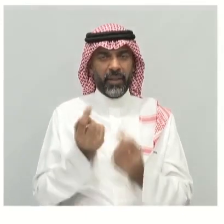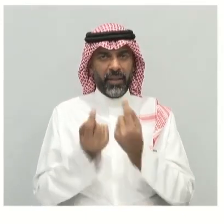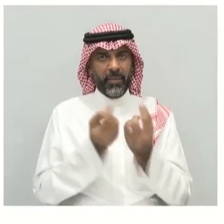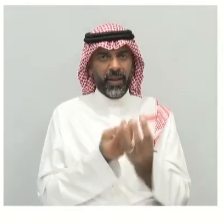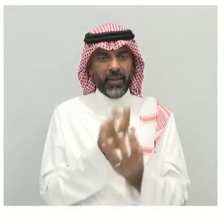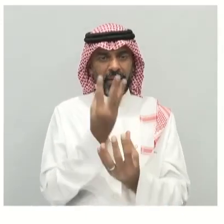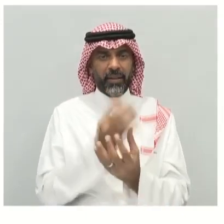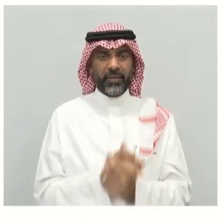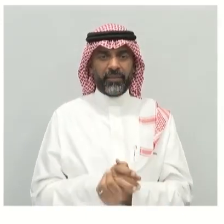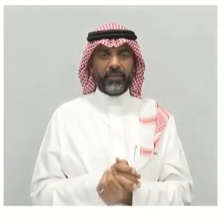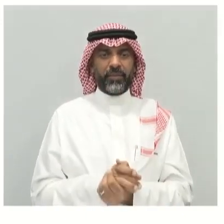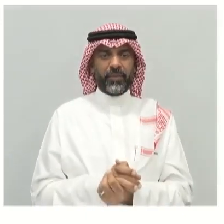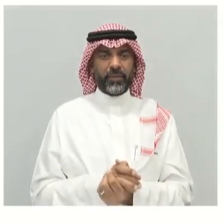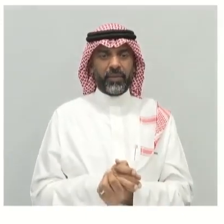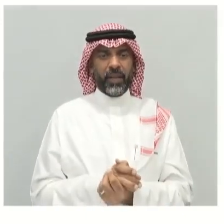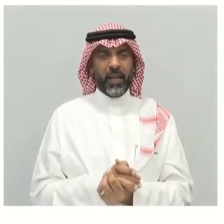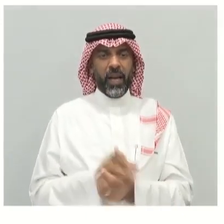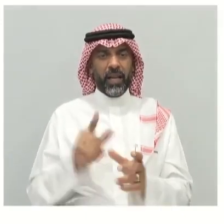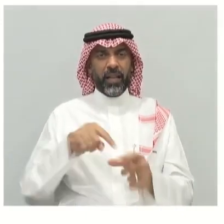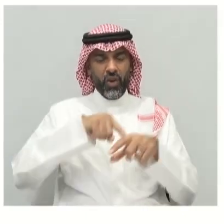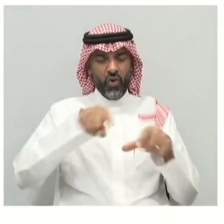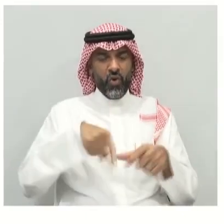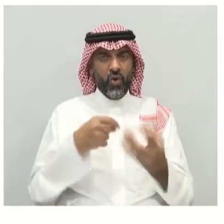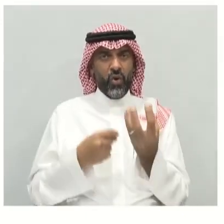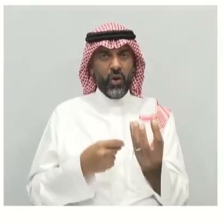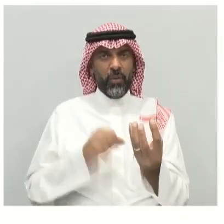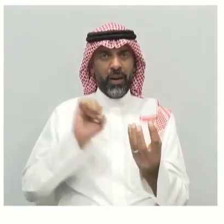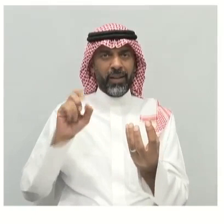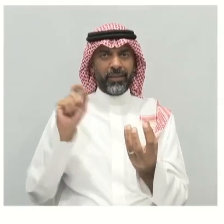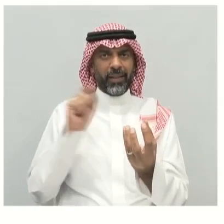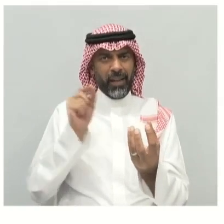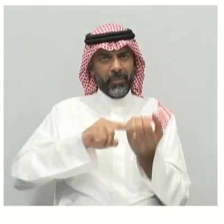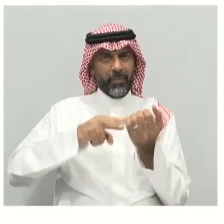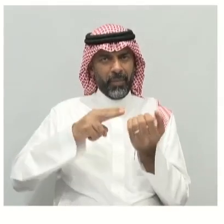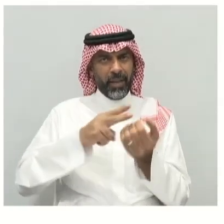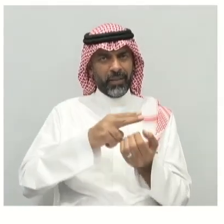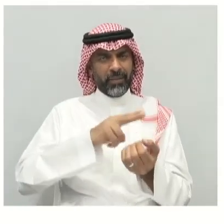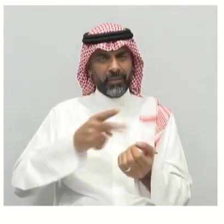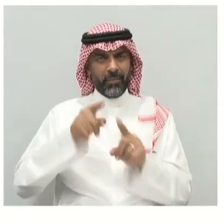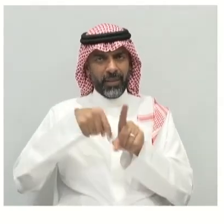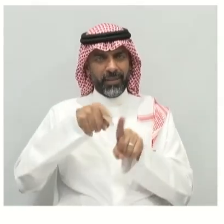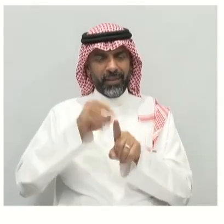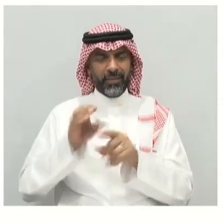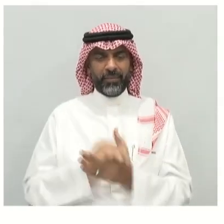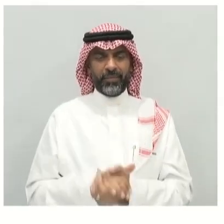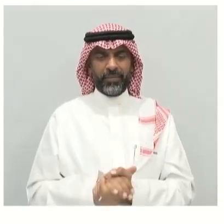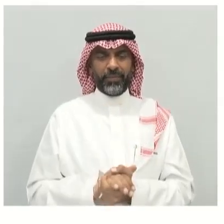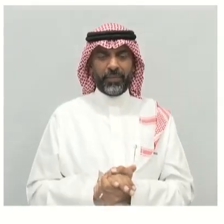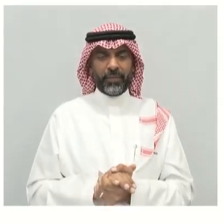لزراعه النبات وهنا عندي مقلمه طيب تعالوا نشوف الفراغات